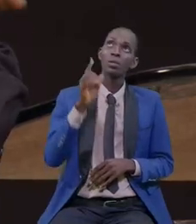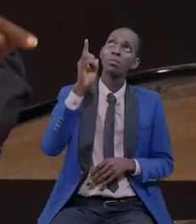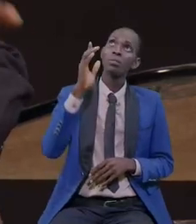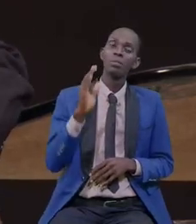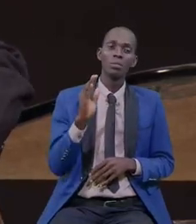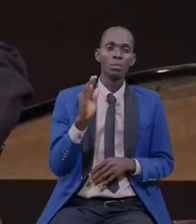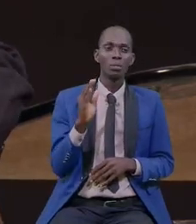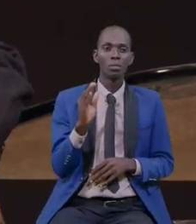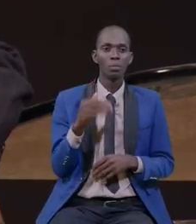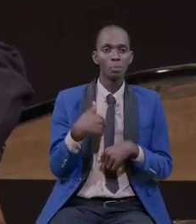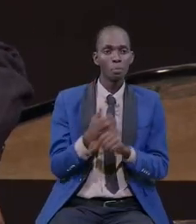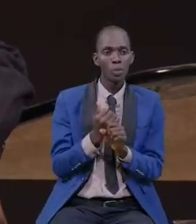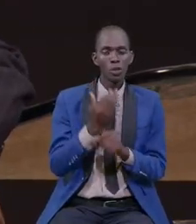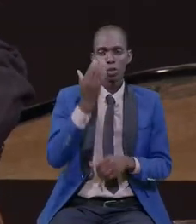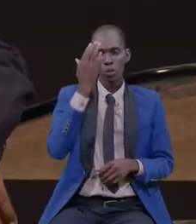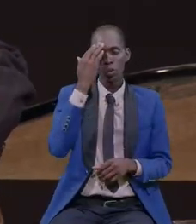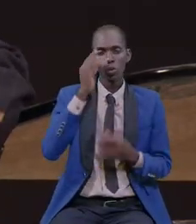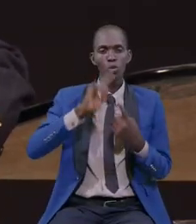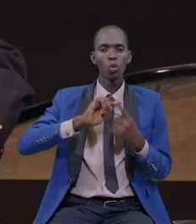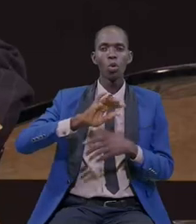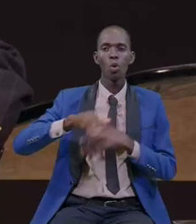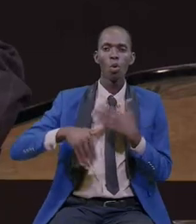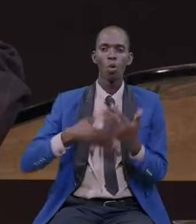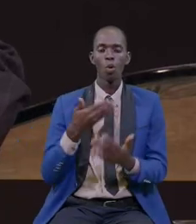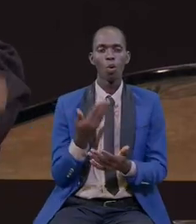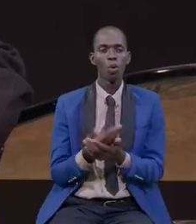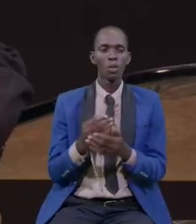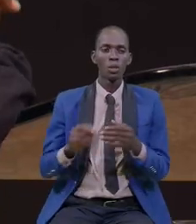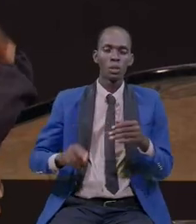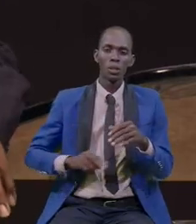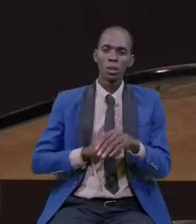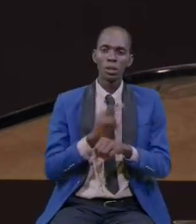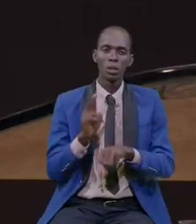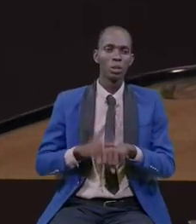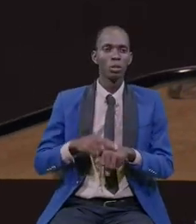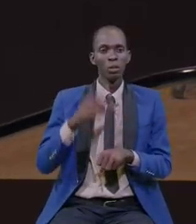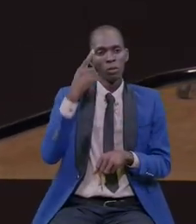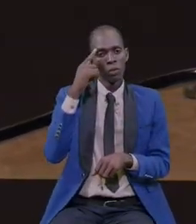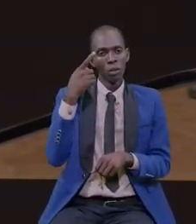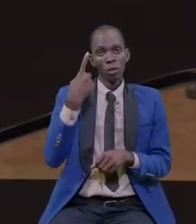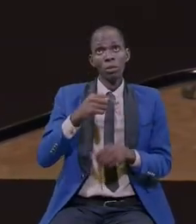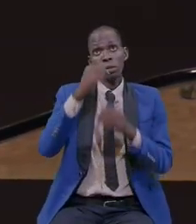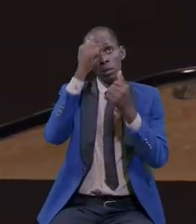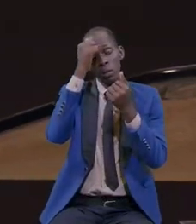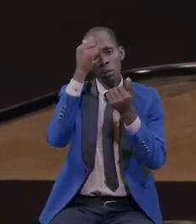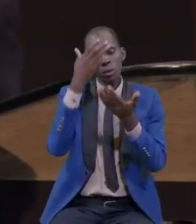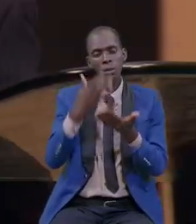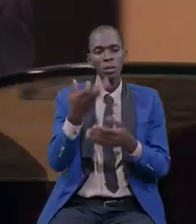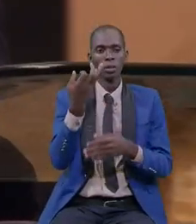connaissance de toutes les nations afin qu'elles obéissent